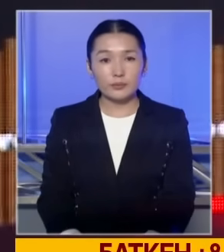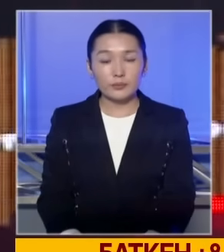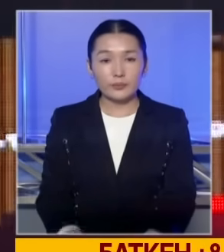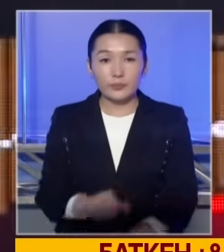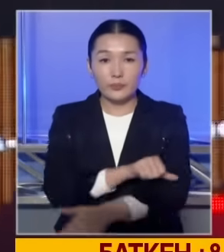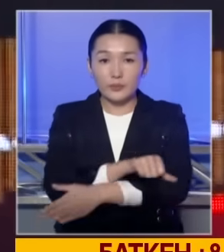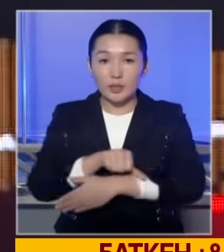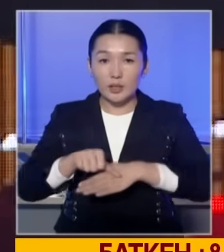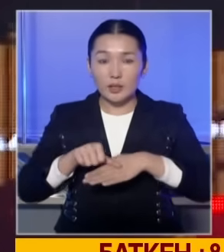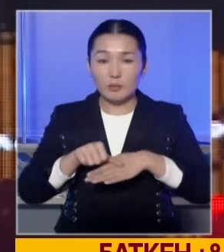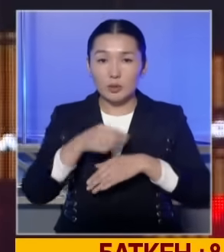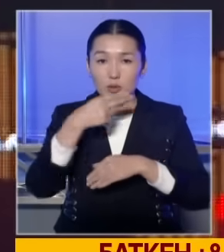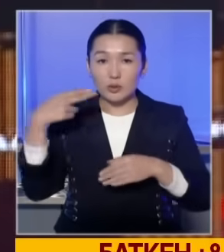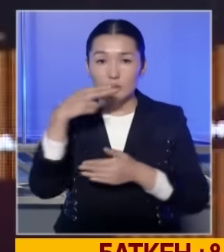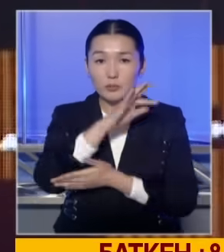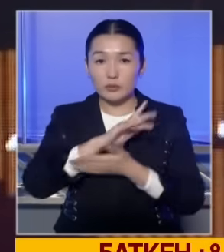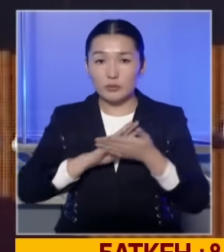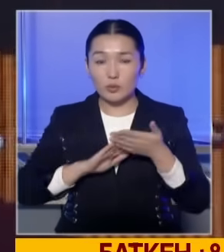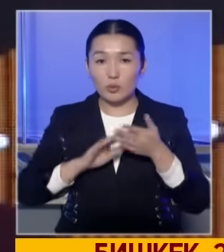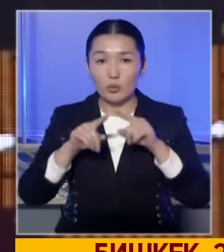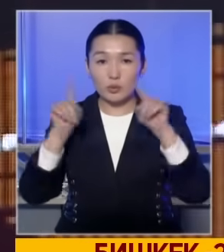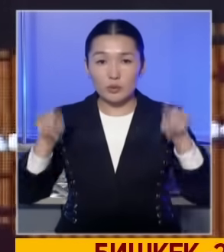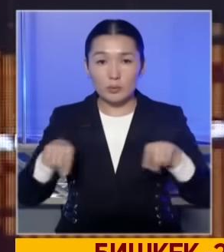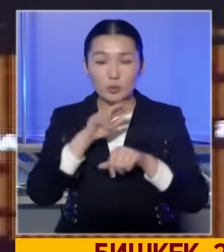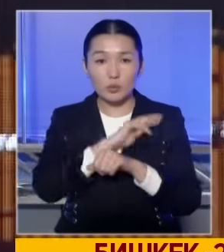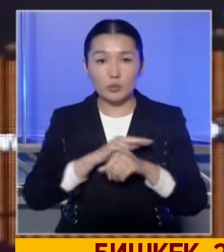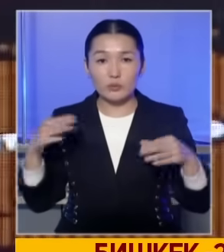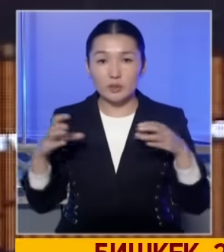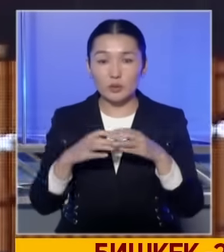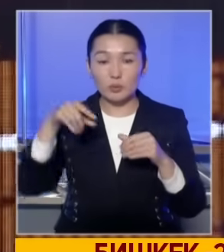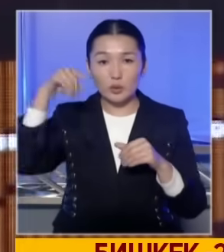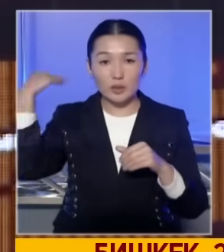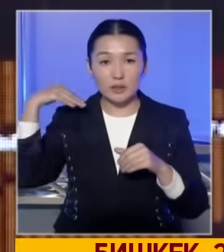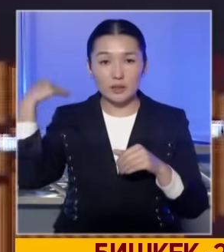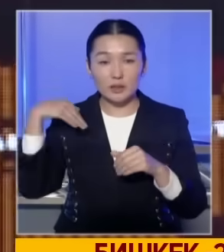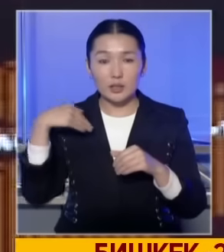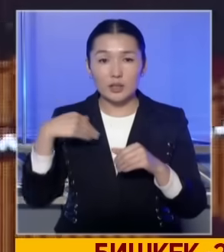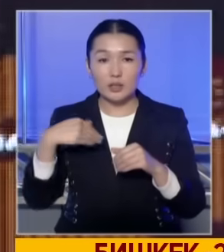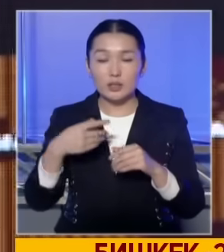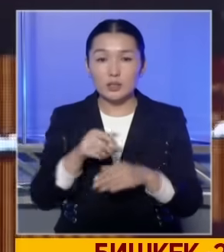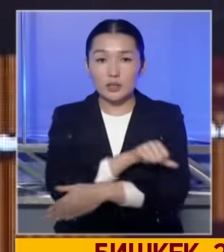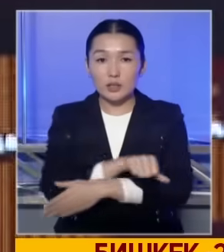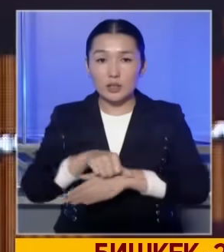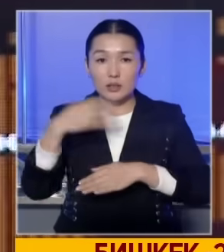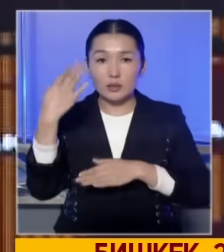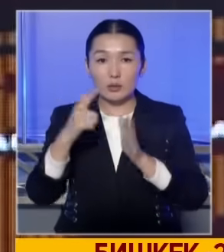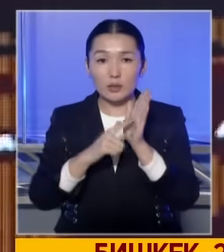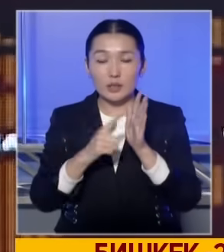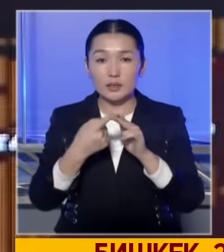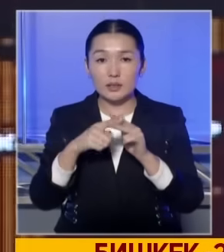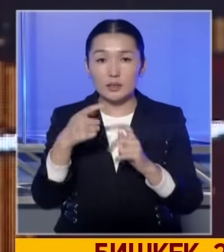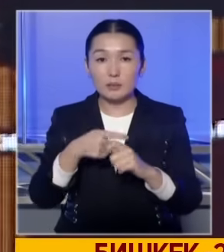Чек ара боюнча теманы улай топографиялык жумушчу топтор Кыргыз-Тажик мамлекеттик чек арасынын 47 чакырымдан ашыгын